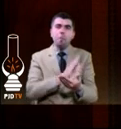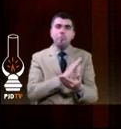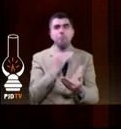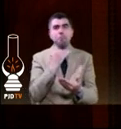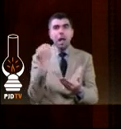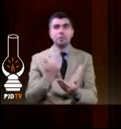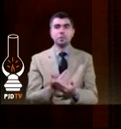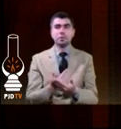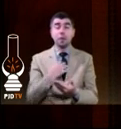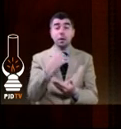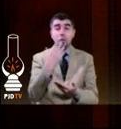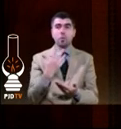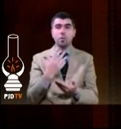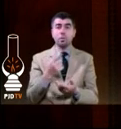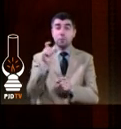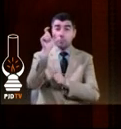والمتقاعدين، راهما ناس كبار